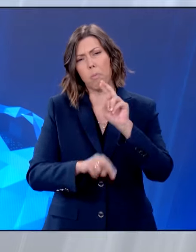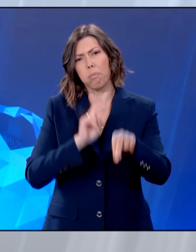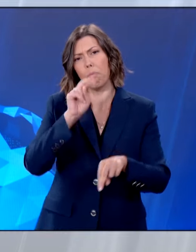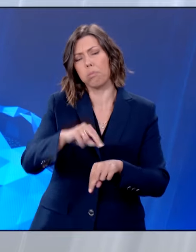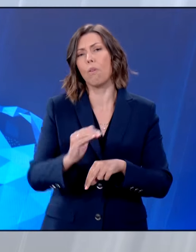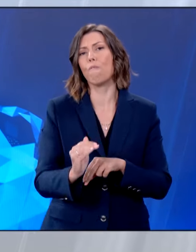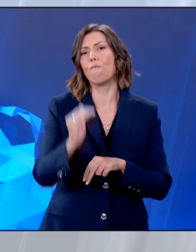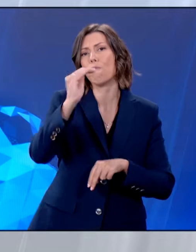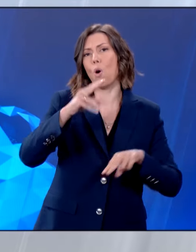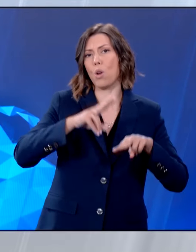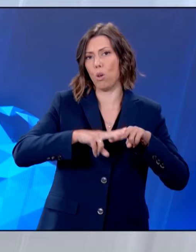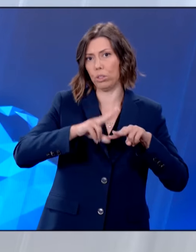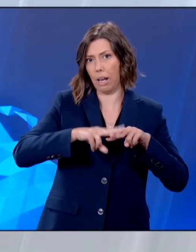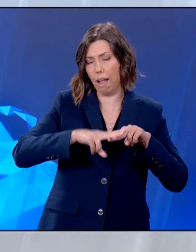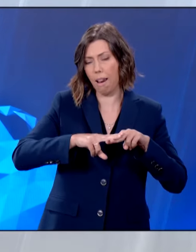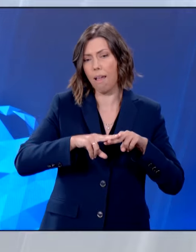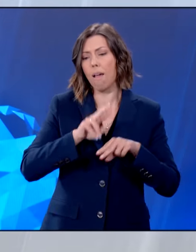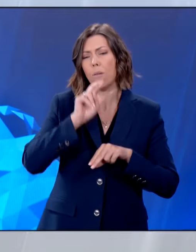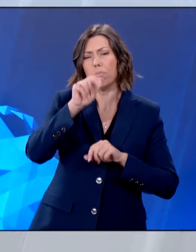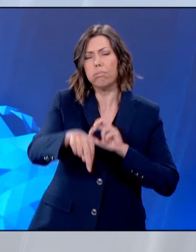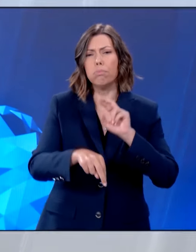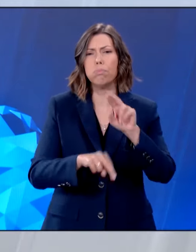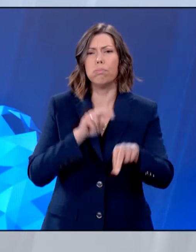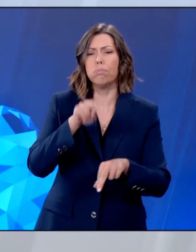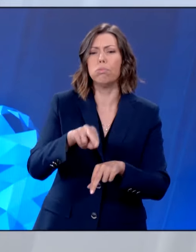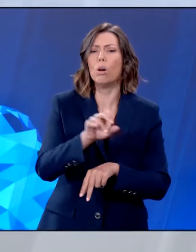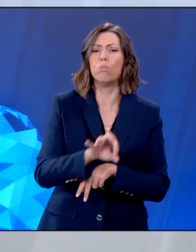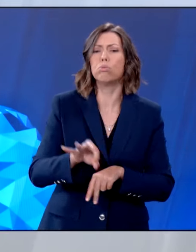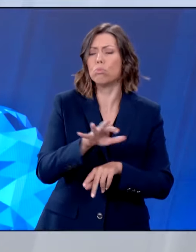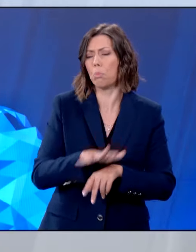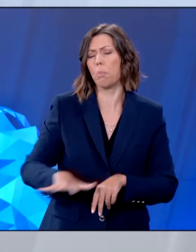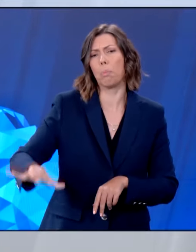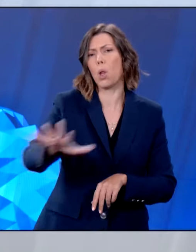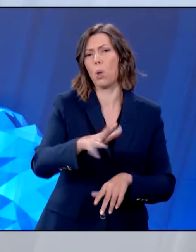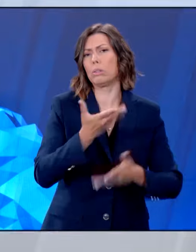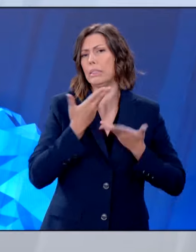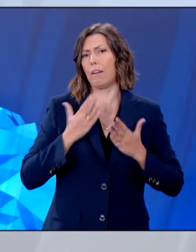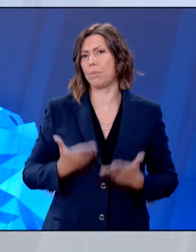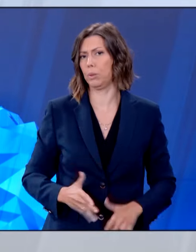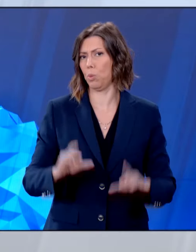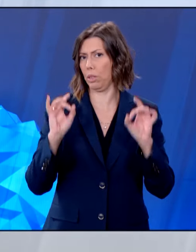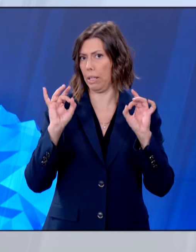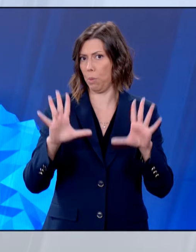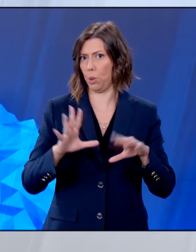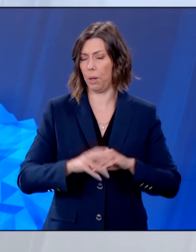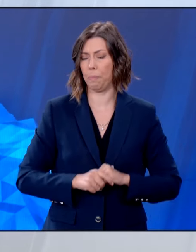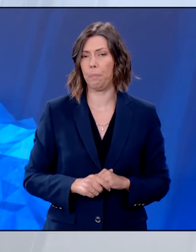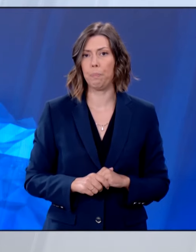τον Ισραηλινό στρατό, οι ρουκέτες έπληξαν ανοιχτές περιοχές χωρίς να υπάρξουν τραυματισμοί.